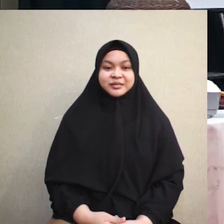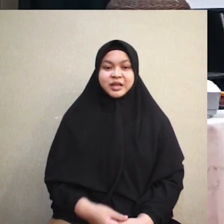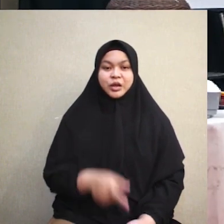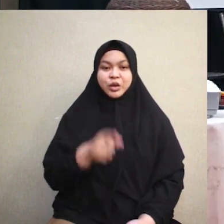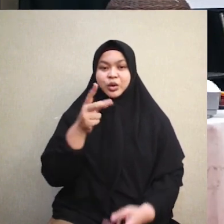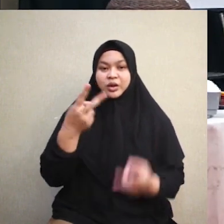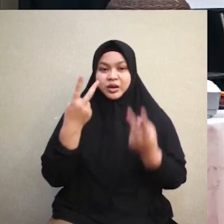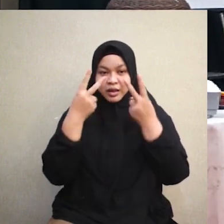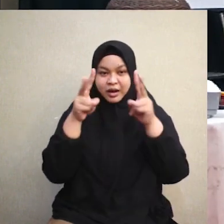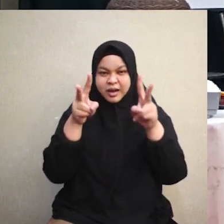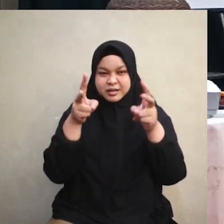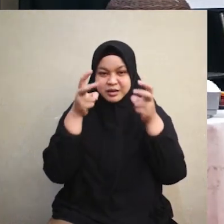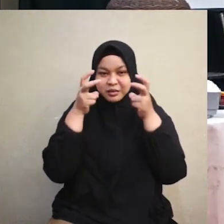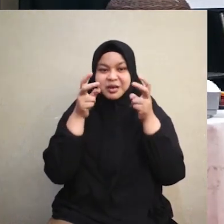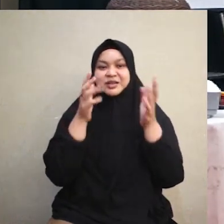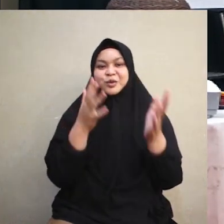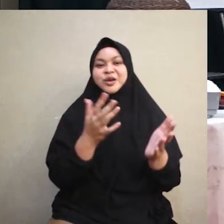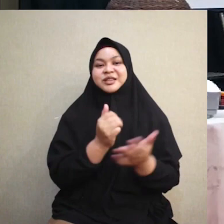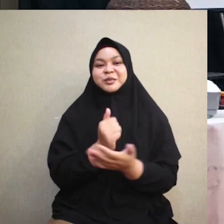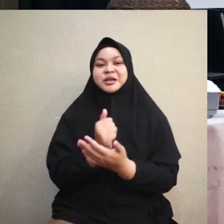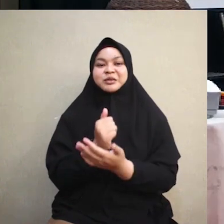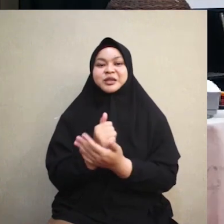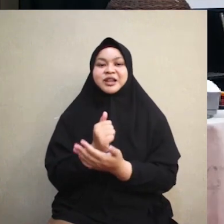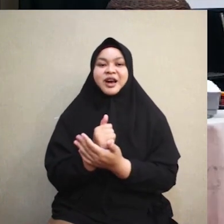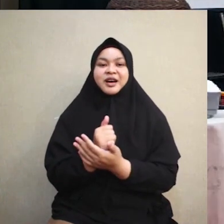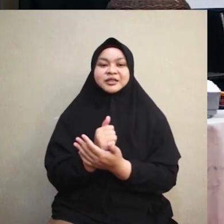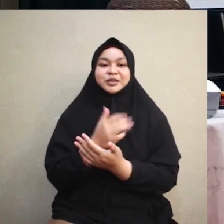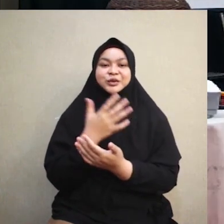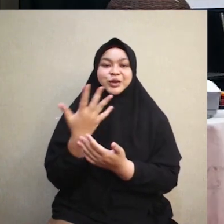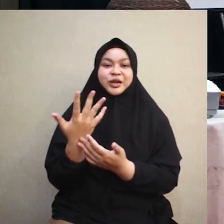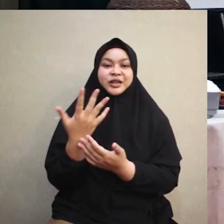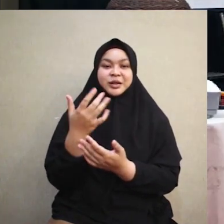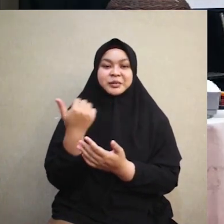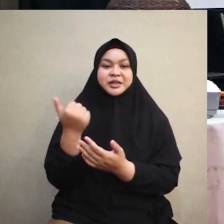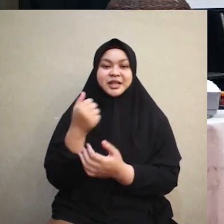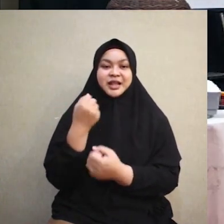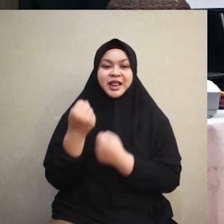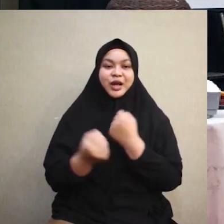yang bisa dilakukan oleh teman-teman secara umum publik secara umum